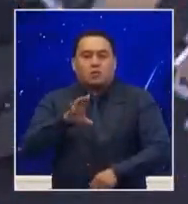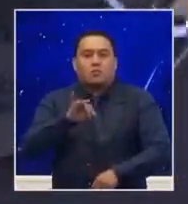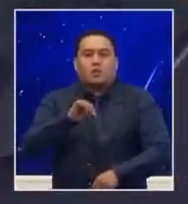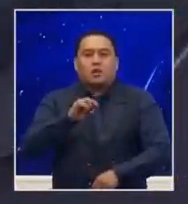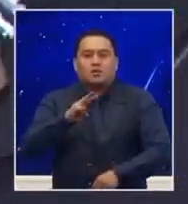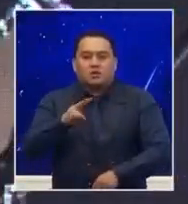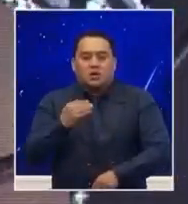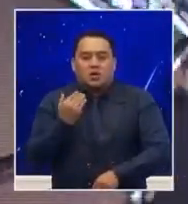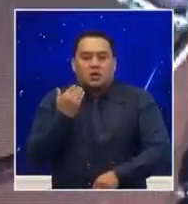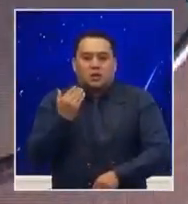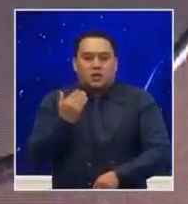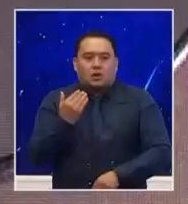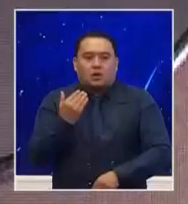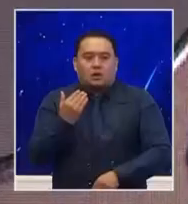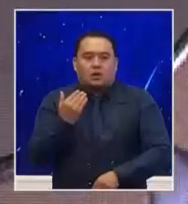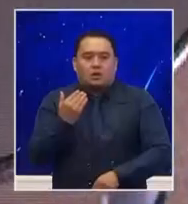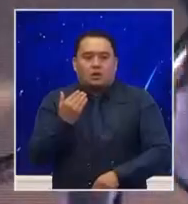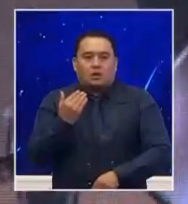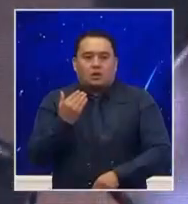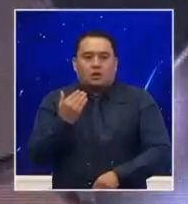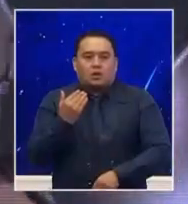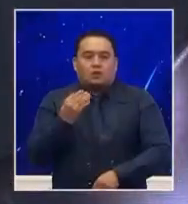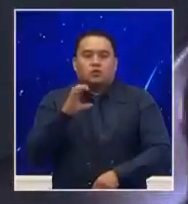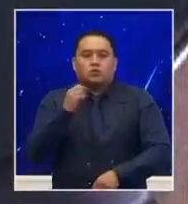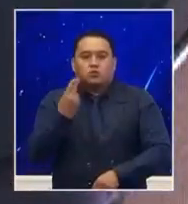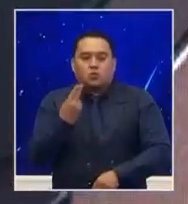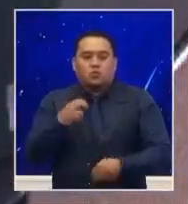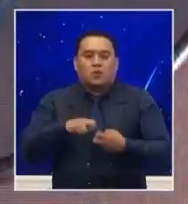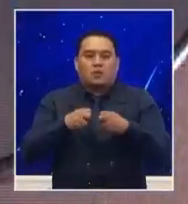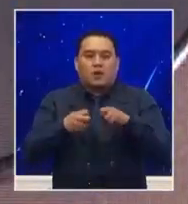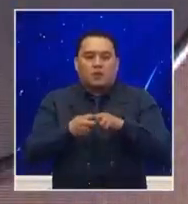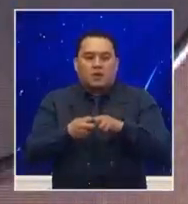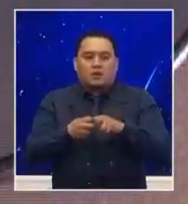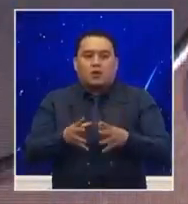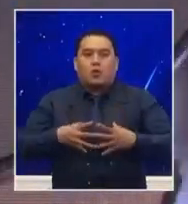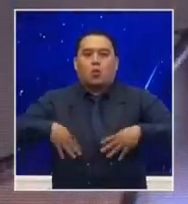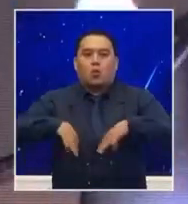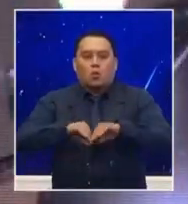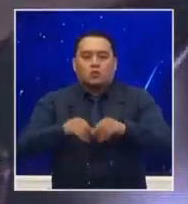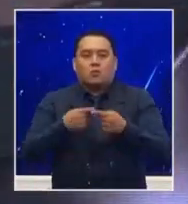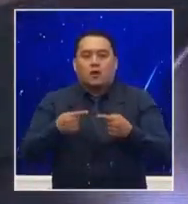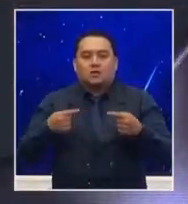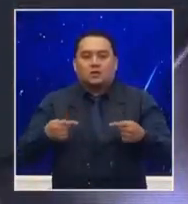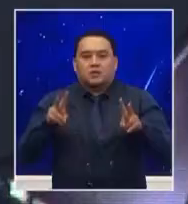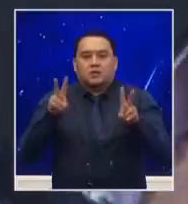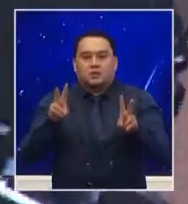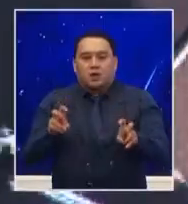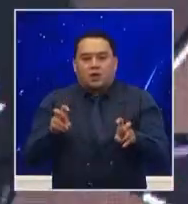ағамыз көптен көтерген әлеуметтік саладағы отбасылар басқа мәселерге